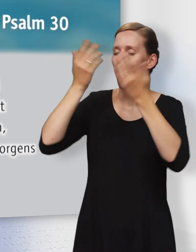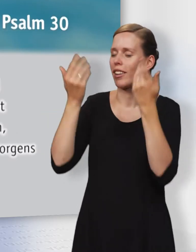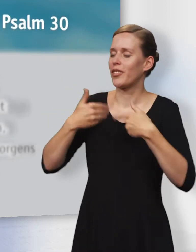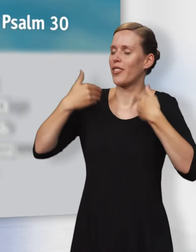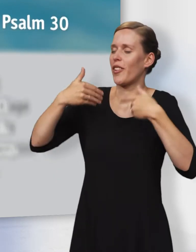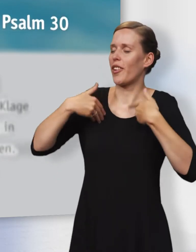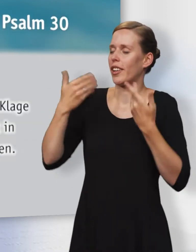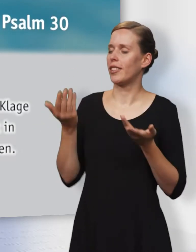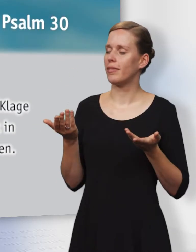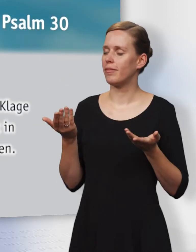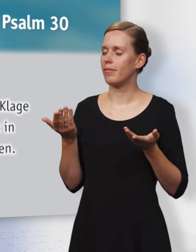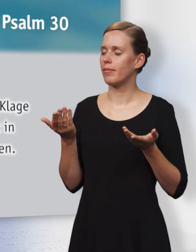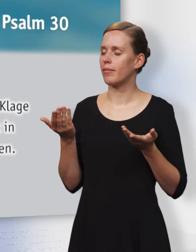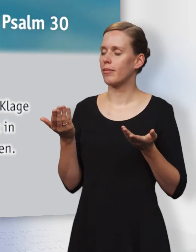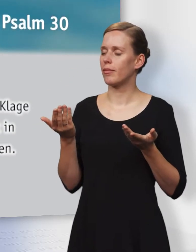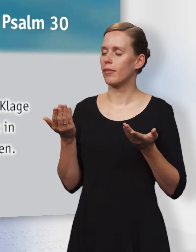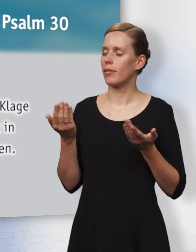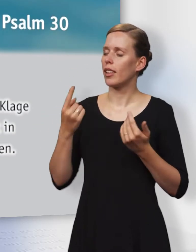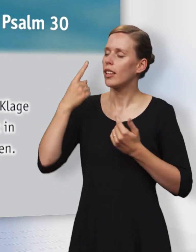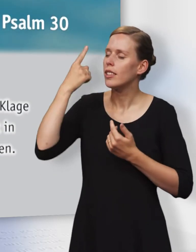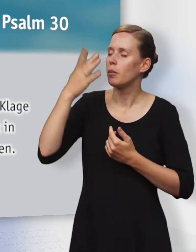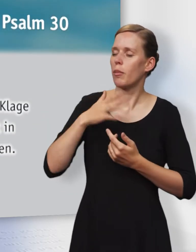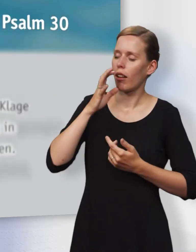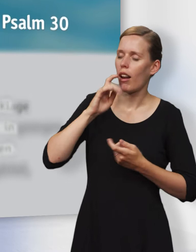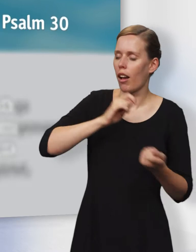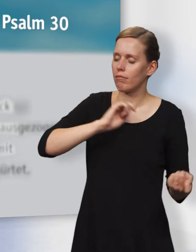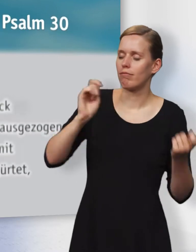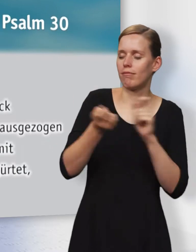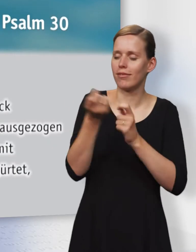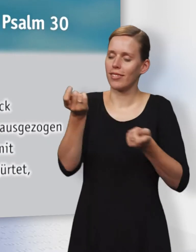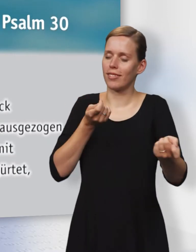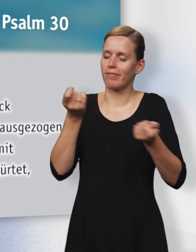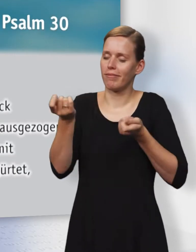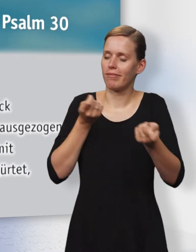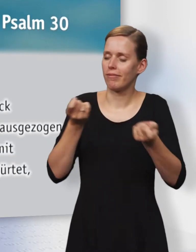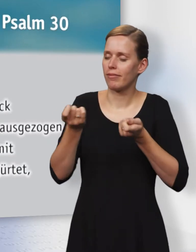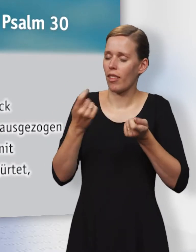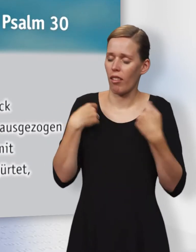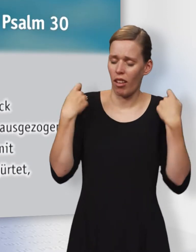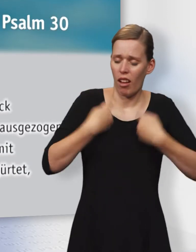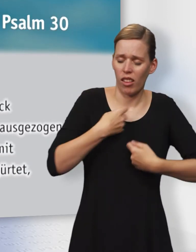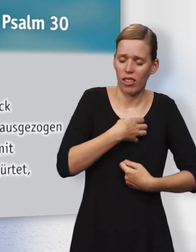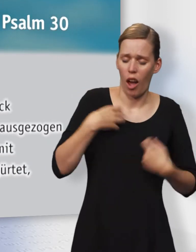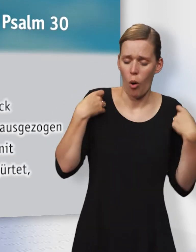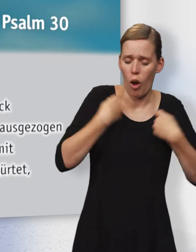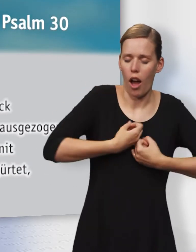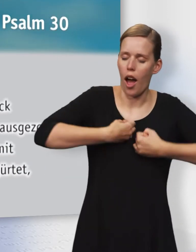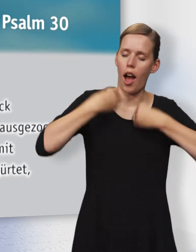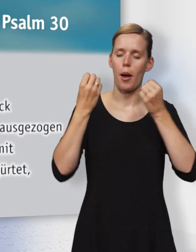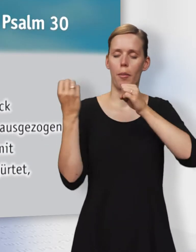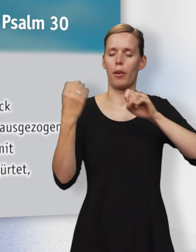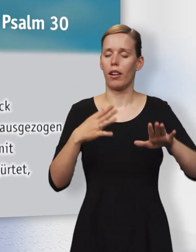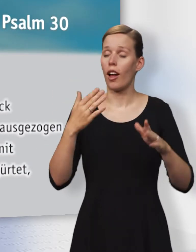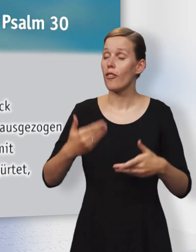ist Freude. Du hast mir meine Klage verwandelt in einen Reigen, du hast mir den Sack der Trauer ausgezogen und mich